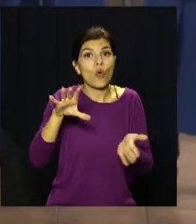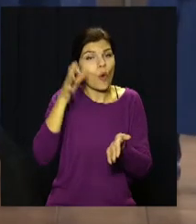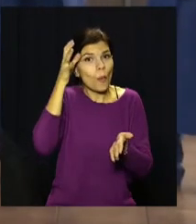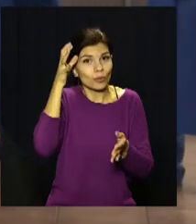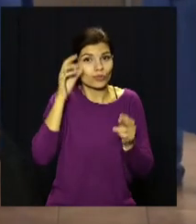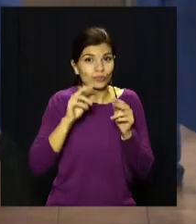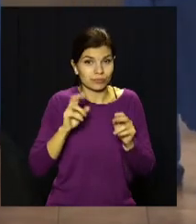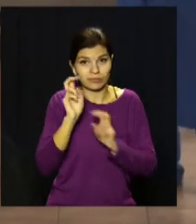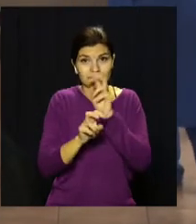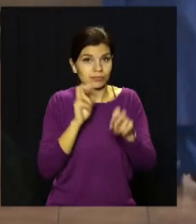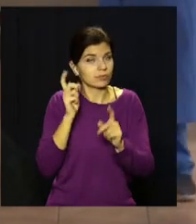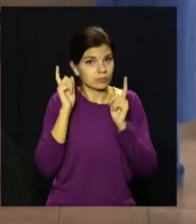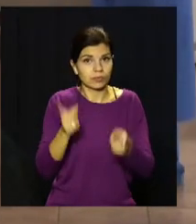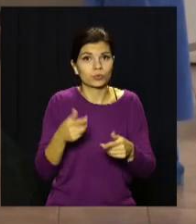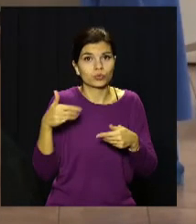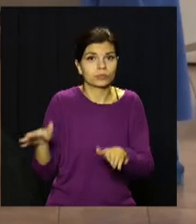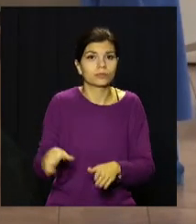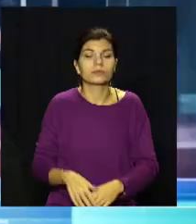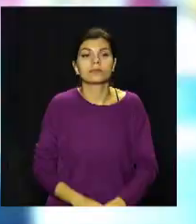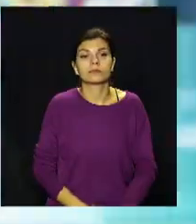освітньому процесі, забороняється.